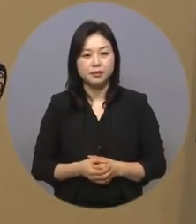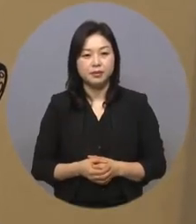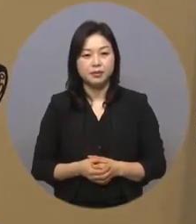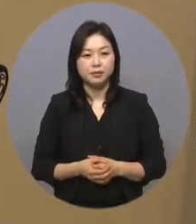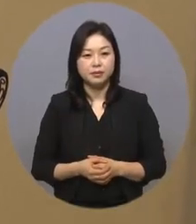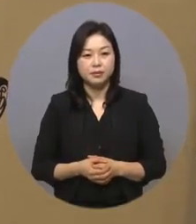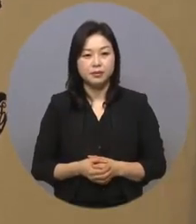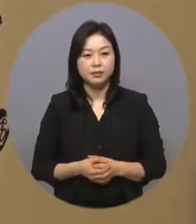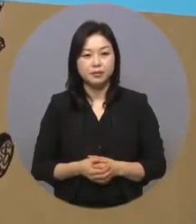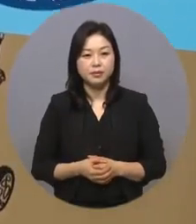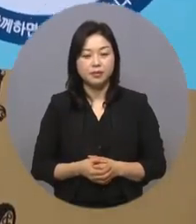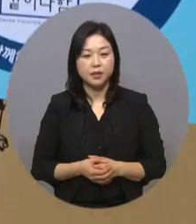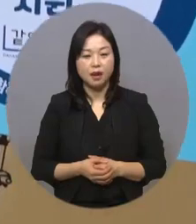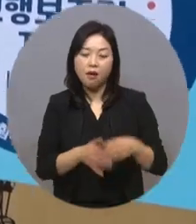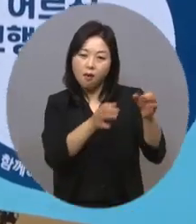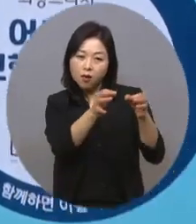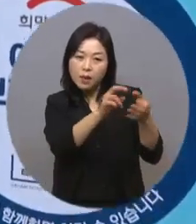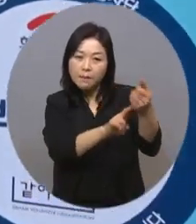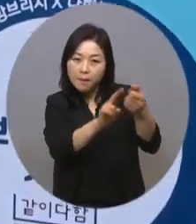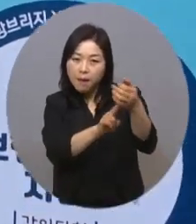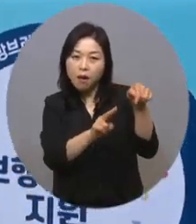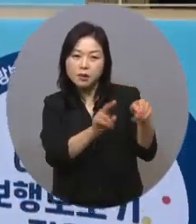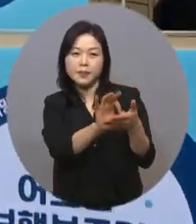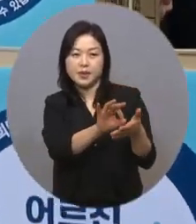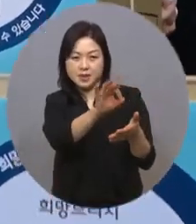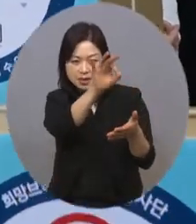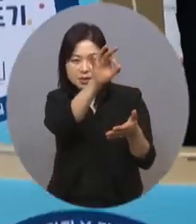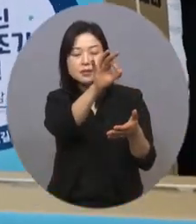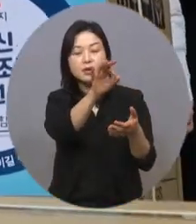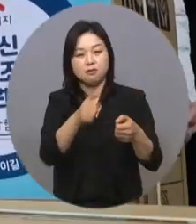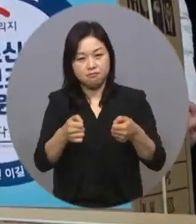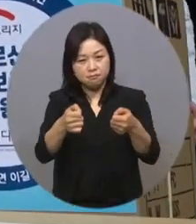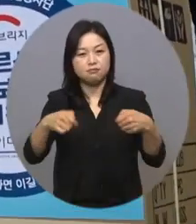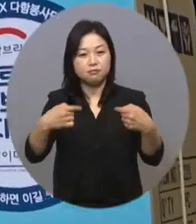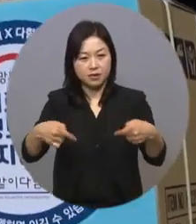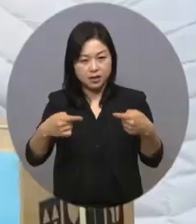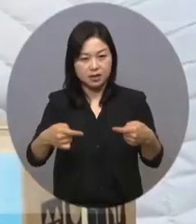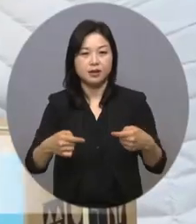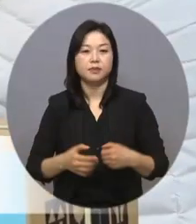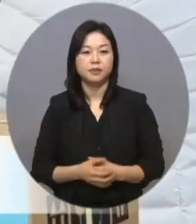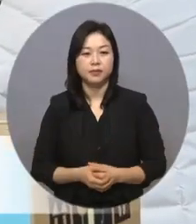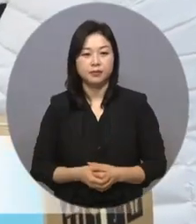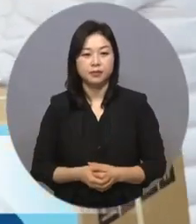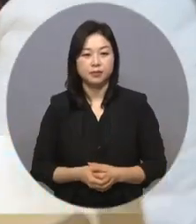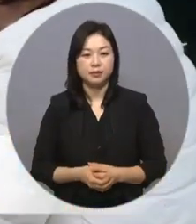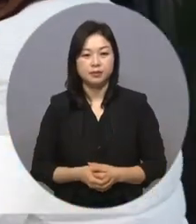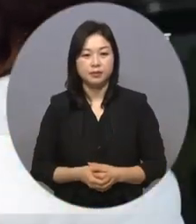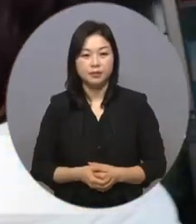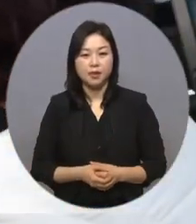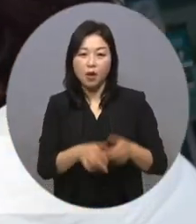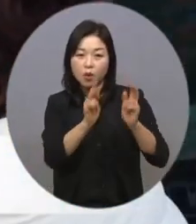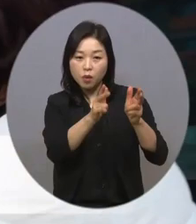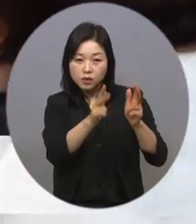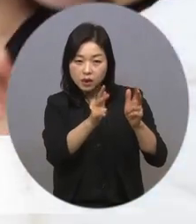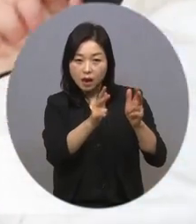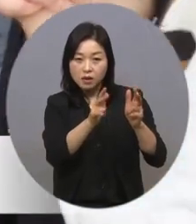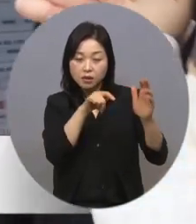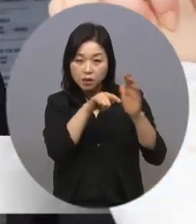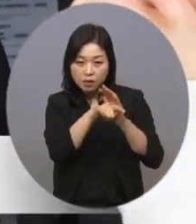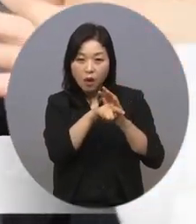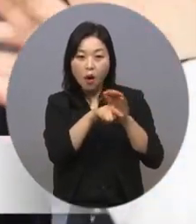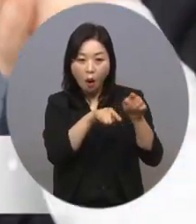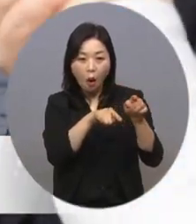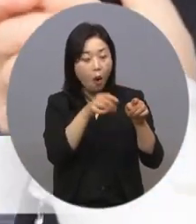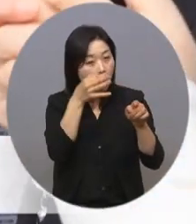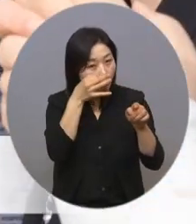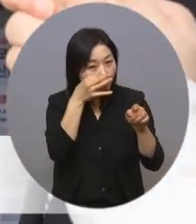시중에서 판매 중인 감나가는 고급형 보행 보조기입니다. 제가 이 공장 다 가서 보고 한 거라 어르신한테